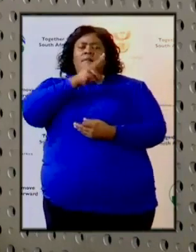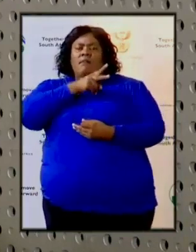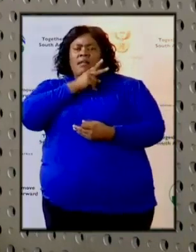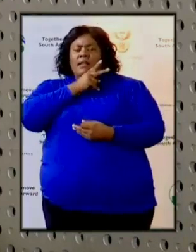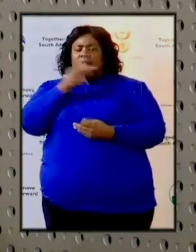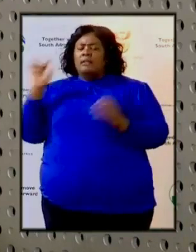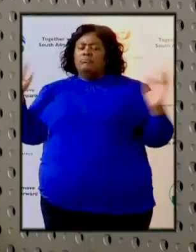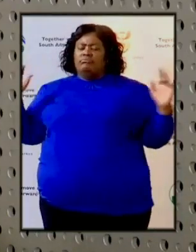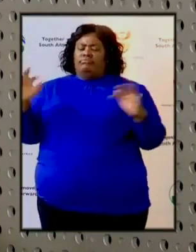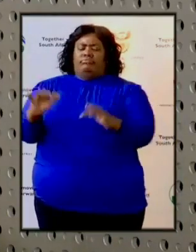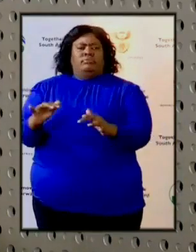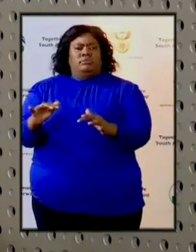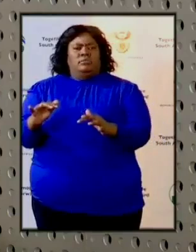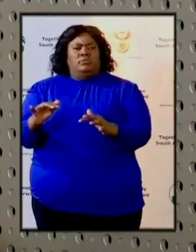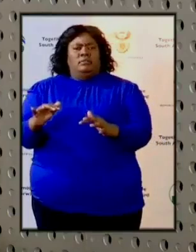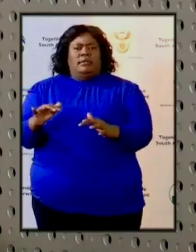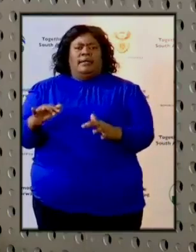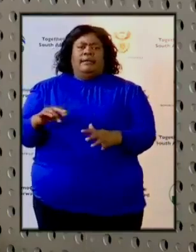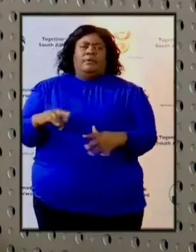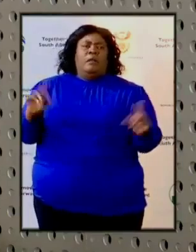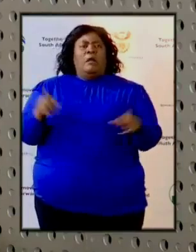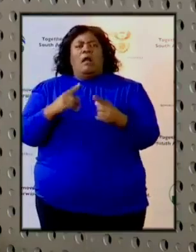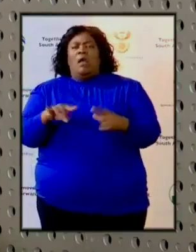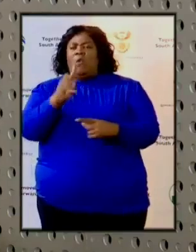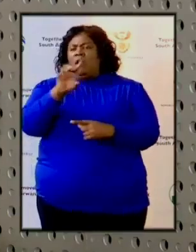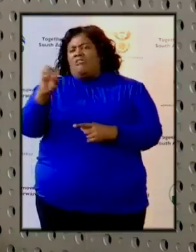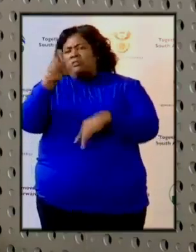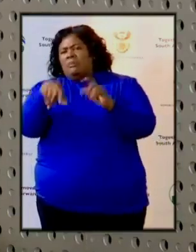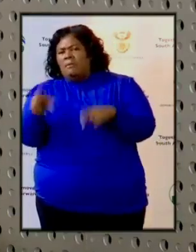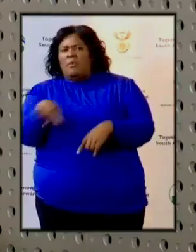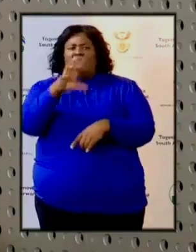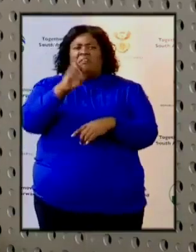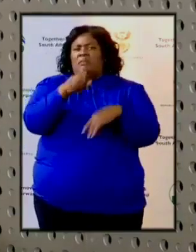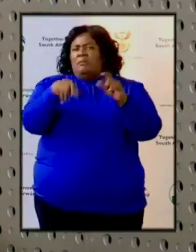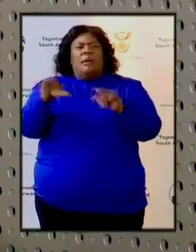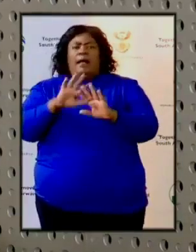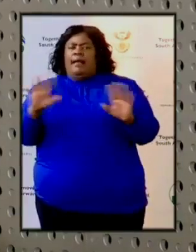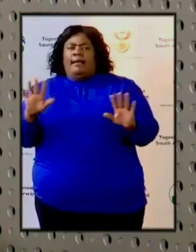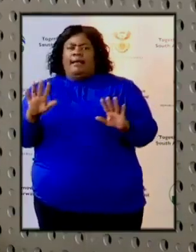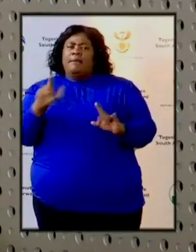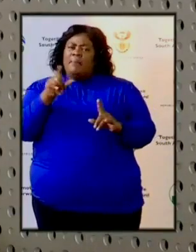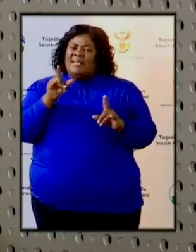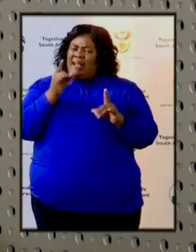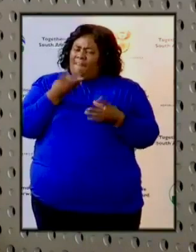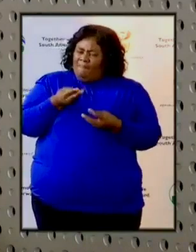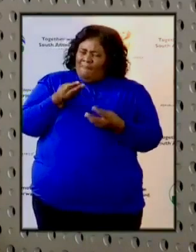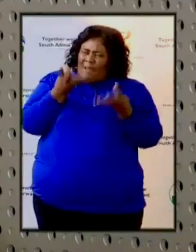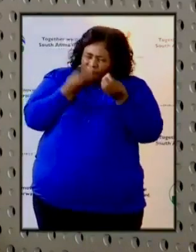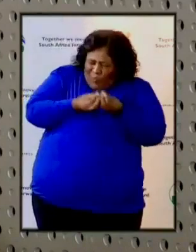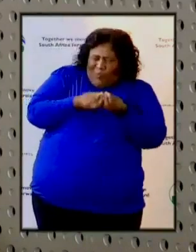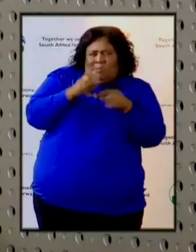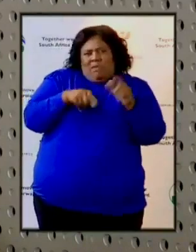ayisihlanu kodwa phakathi nesonto nje kuzogcwala u-100 kuzogcwala u-50. Kufuneka nje kuze abantu abancane kabi uma ngabe